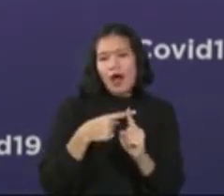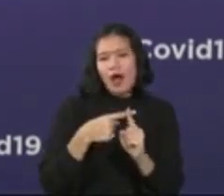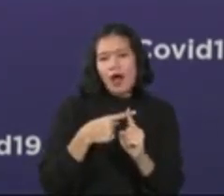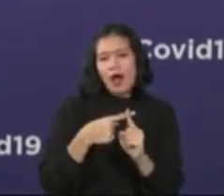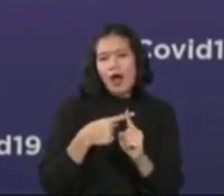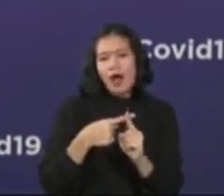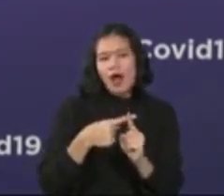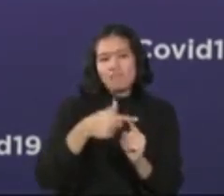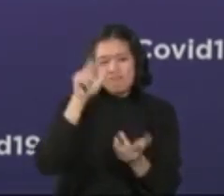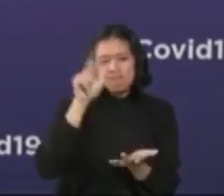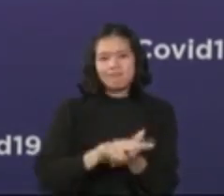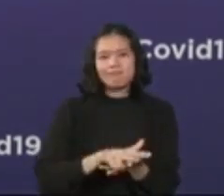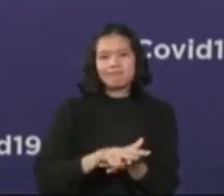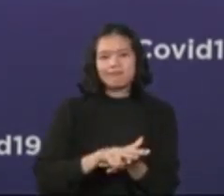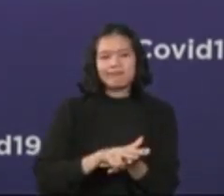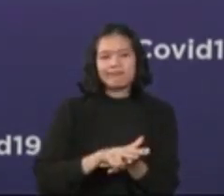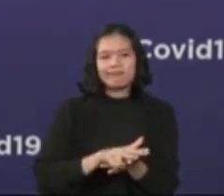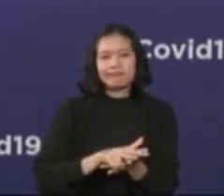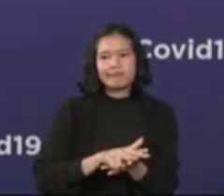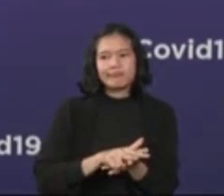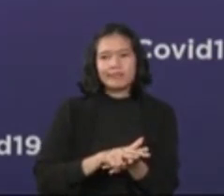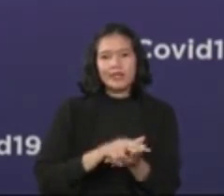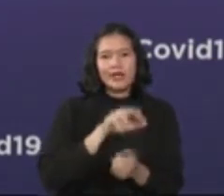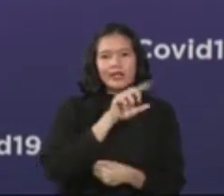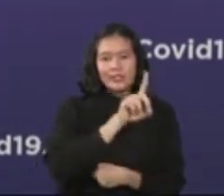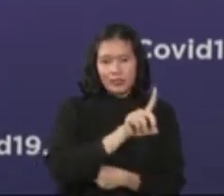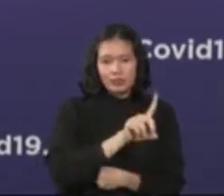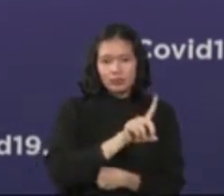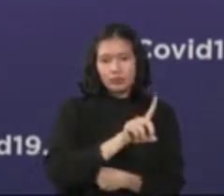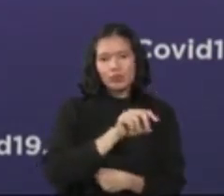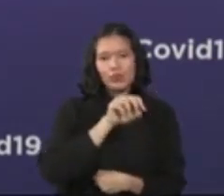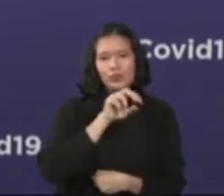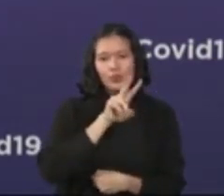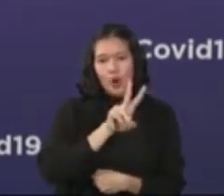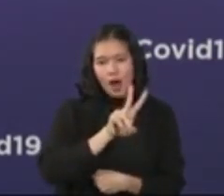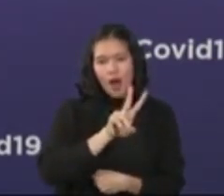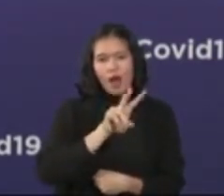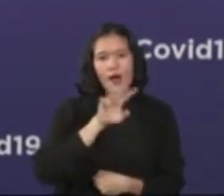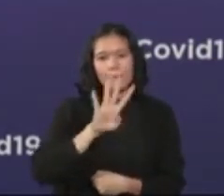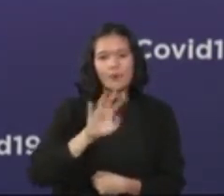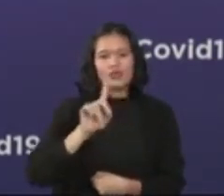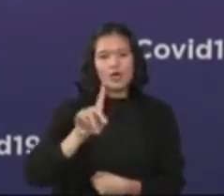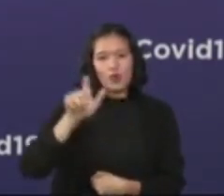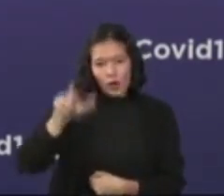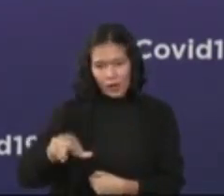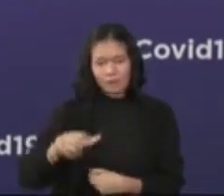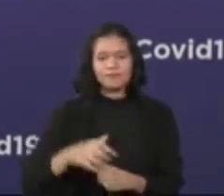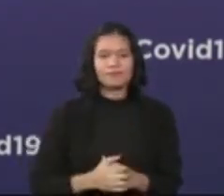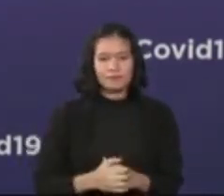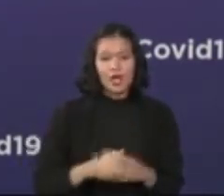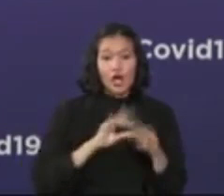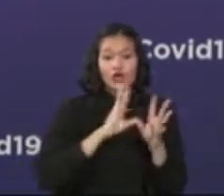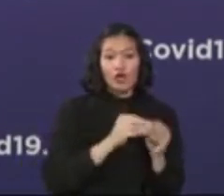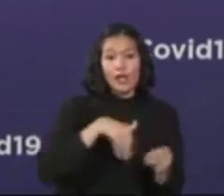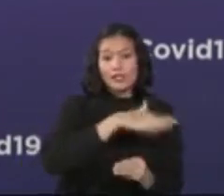yang kita konfirmasi sebanyak 1.241 orang, sehingga